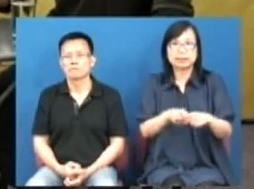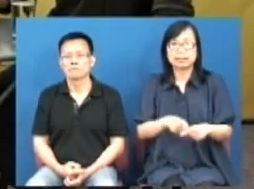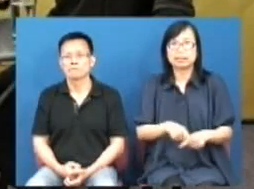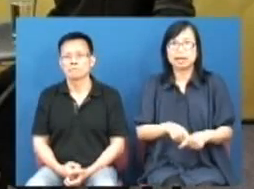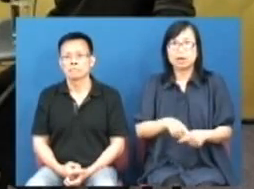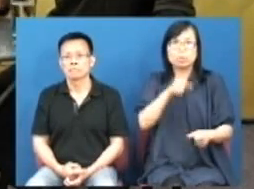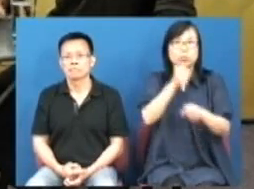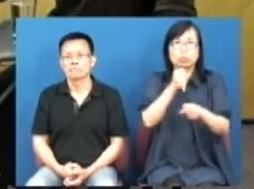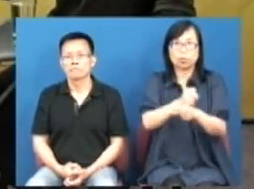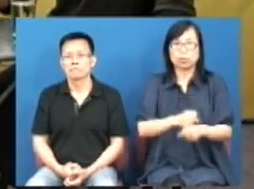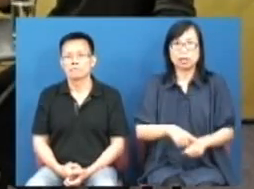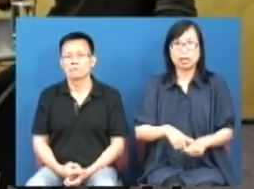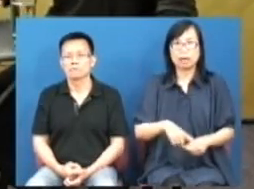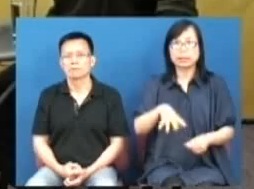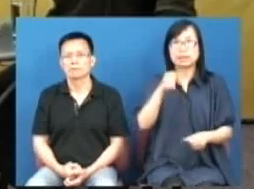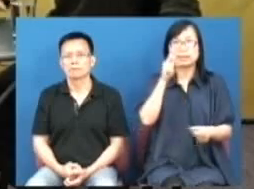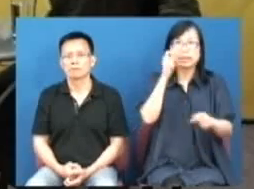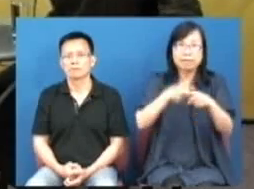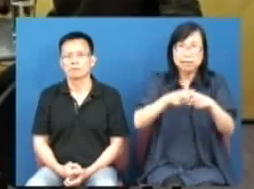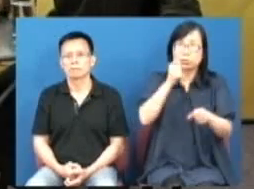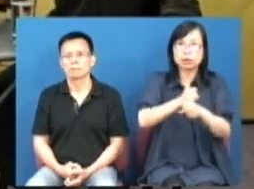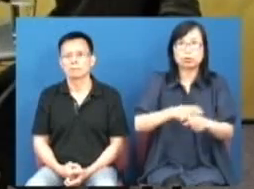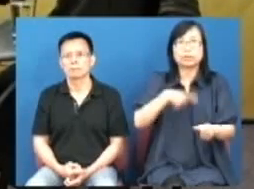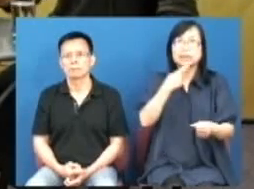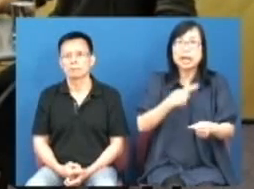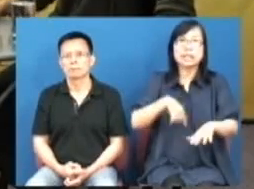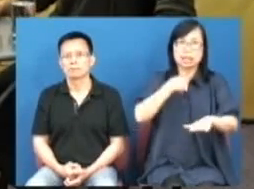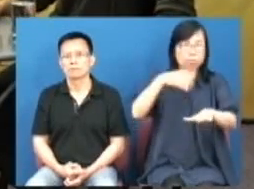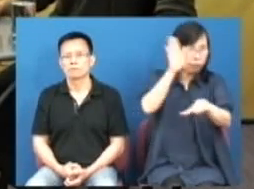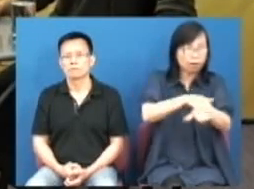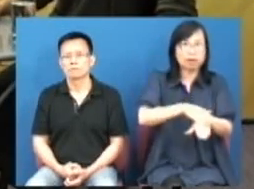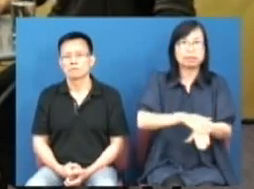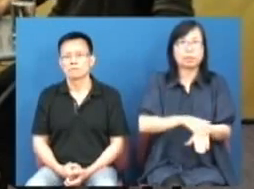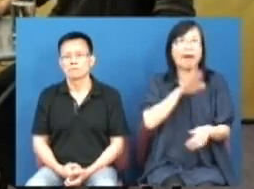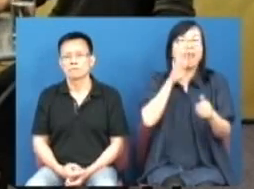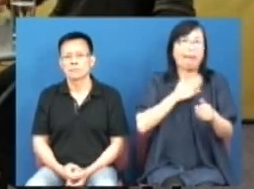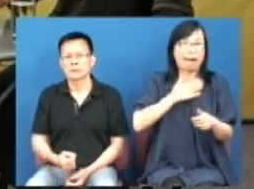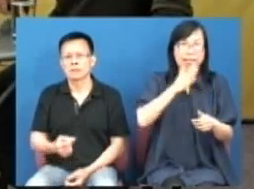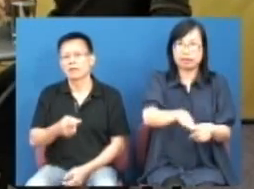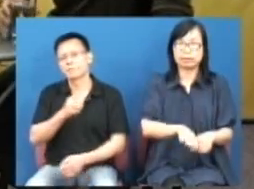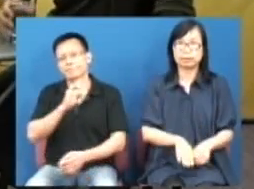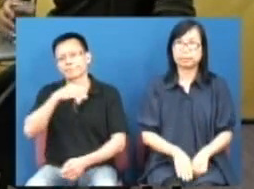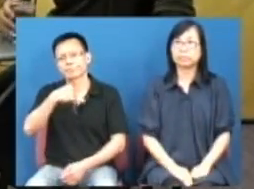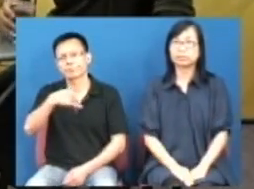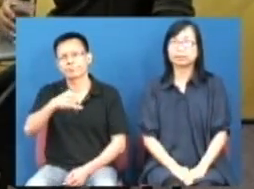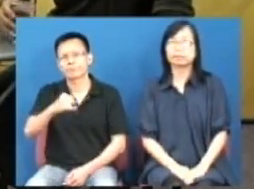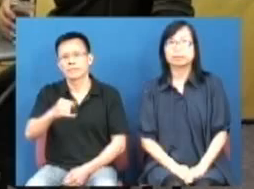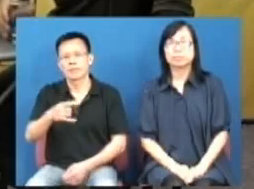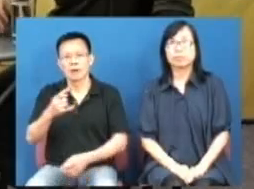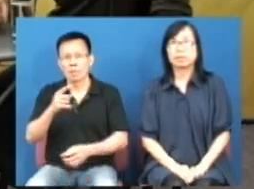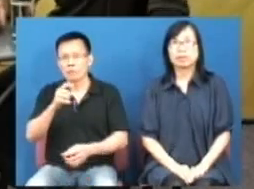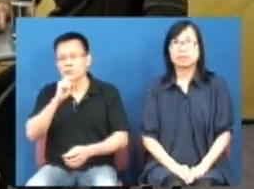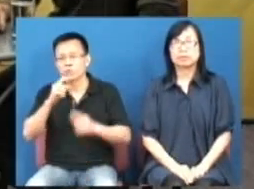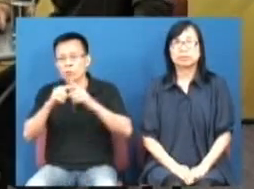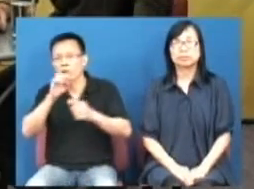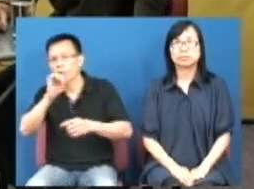我行唔到又好，執行唔到又好，唔知佢係乜都好，總之擺喺度已經嚇實咗你 嘅，梗係唔得啦。當然有啲人講話，啲